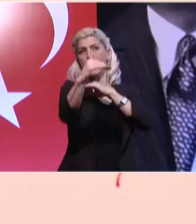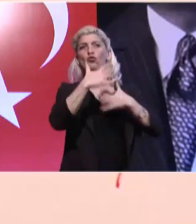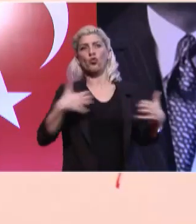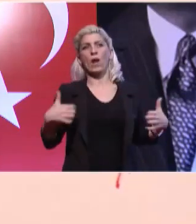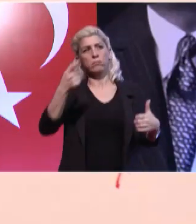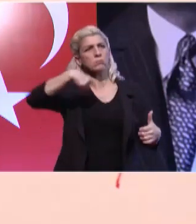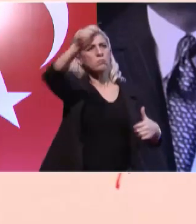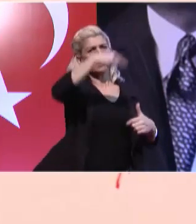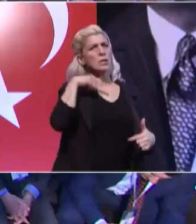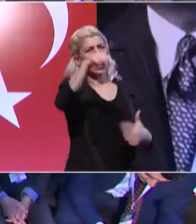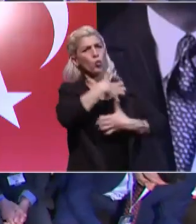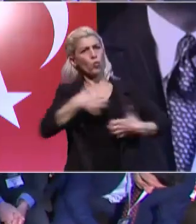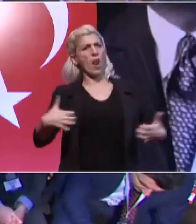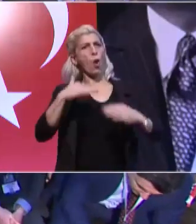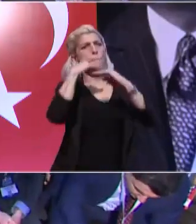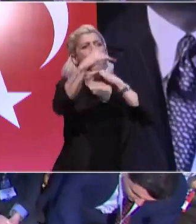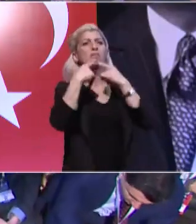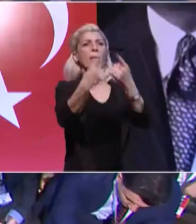size güveniyoruz diyeceksiniz.